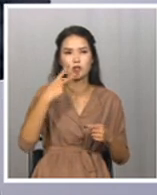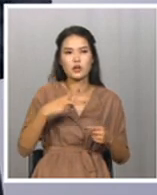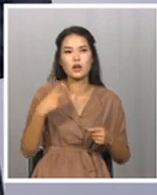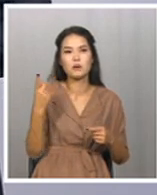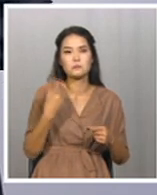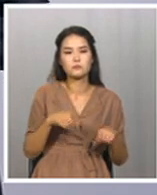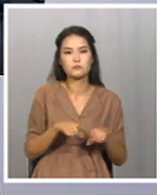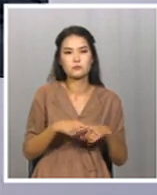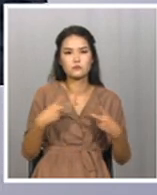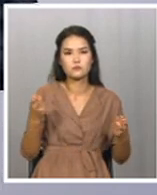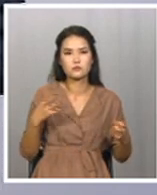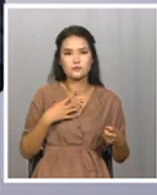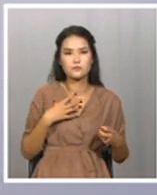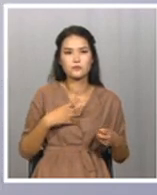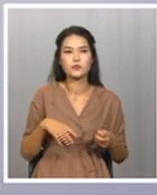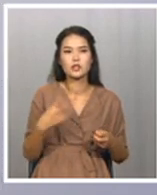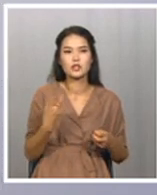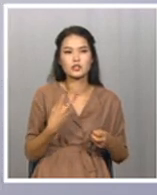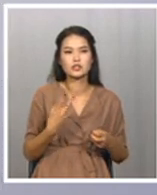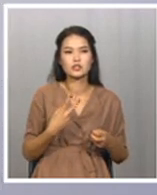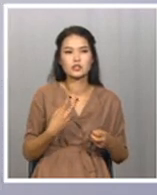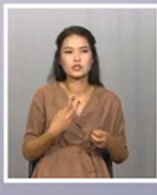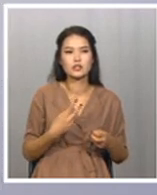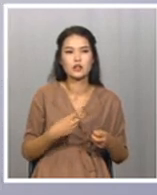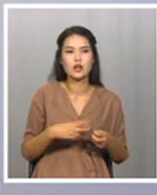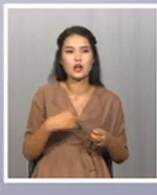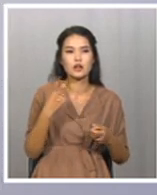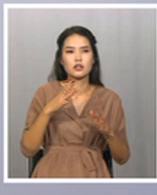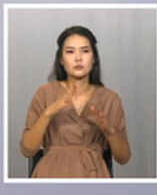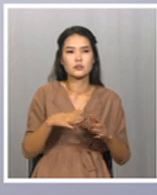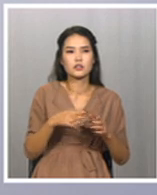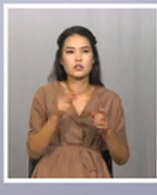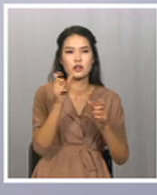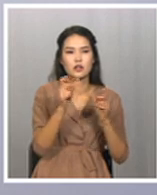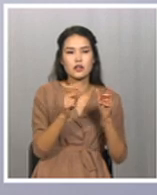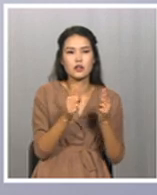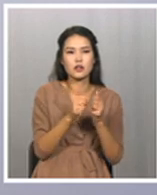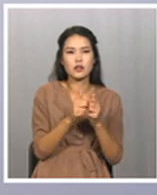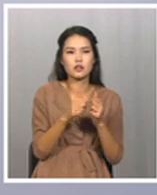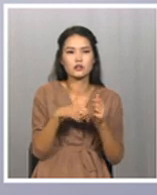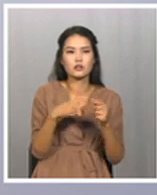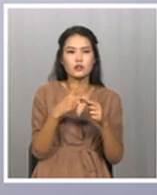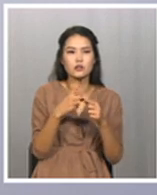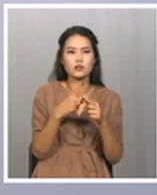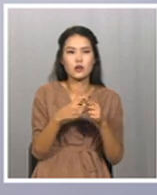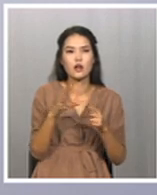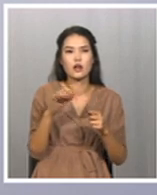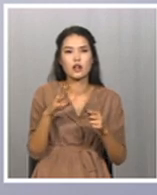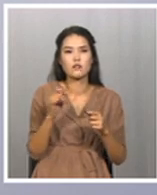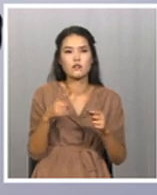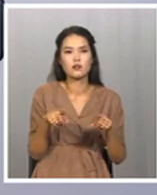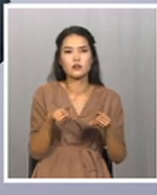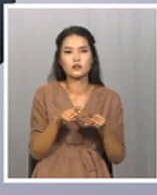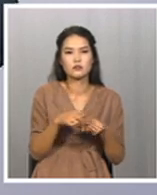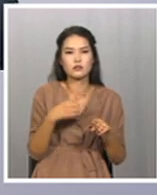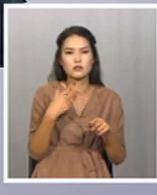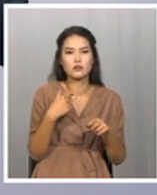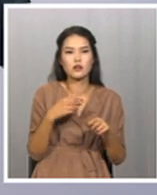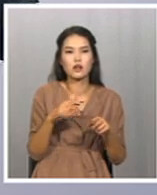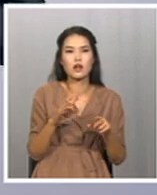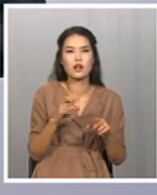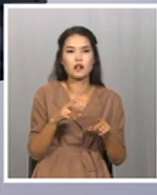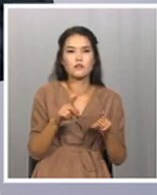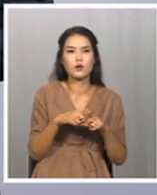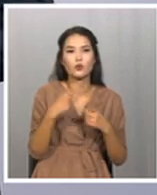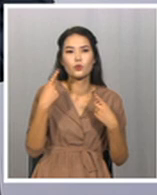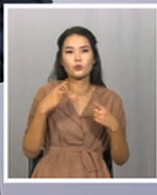шықпайды. Екіншісі, екінің арасында әрине қосу және олардың мына альфалары бірдей болу керек. Альфаның орнына кез келген